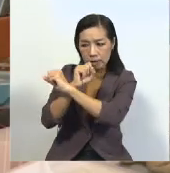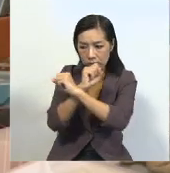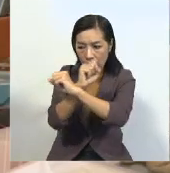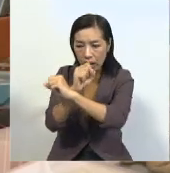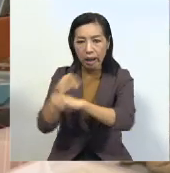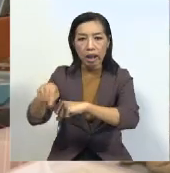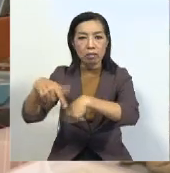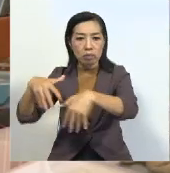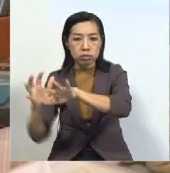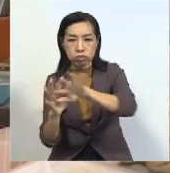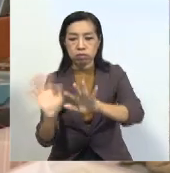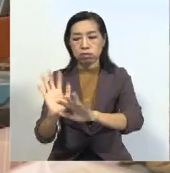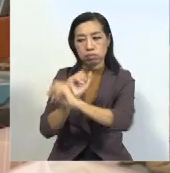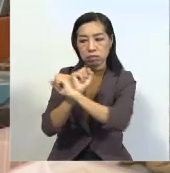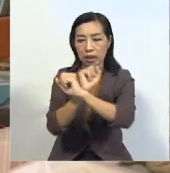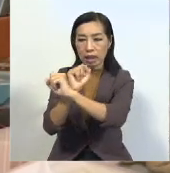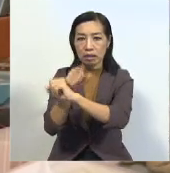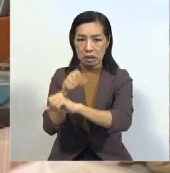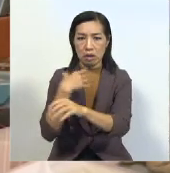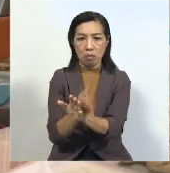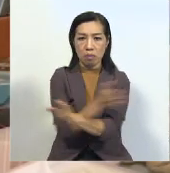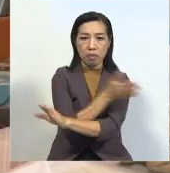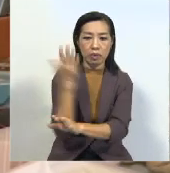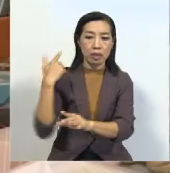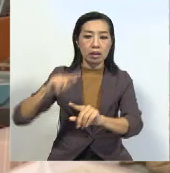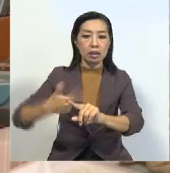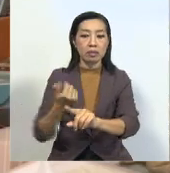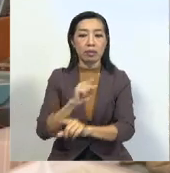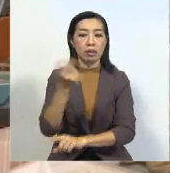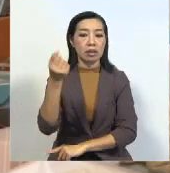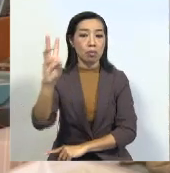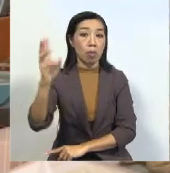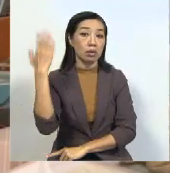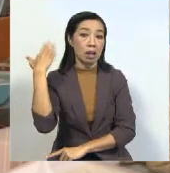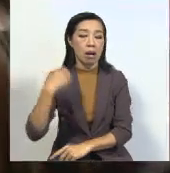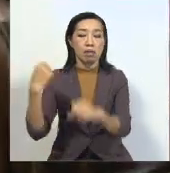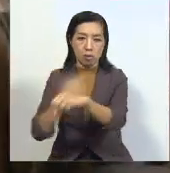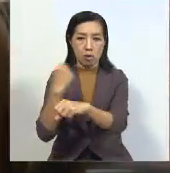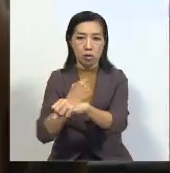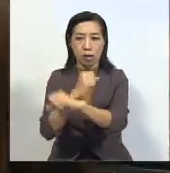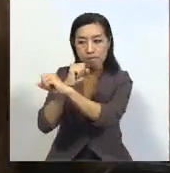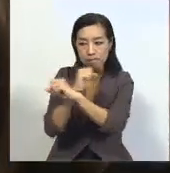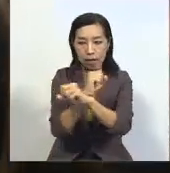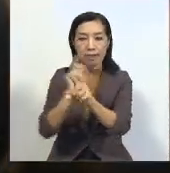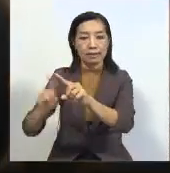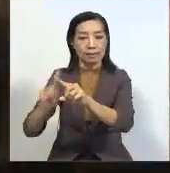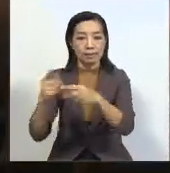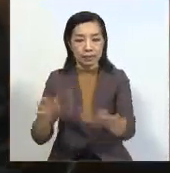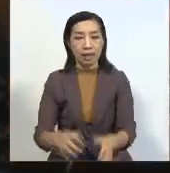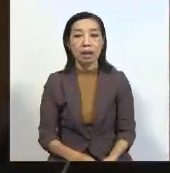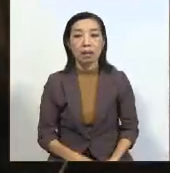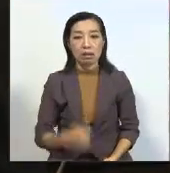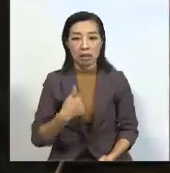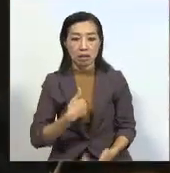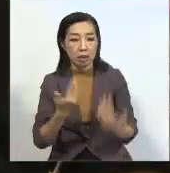ติบาลซึ่งได้มีการซักซ้อมการรักษาความปลอดภัยไปเมื่อวันที่16พฤศจิกายนที่ผ่านมานอกจากนี้ยังได้ประสาน